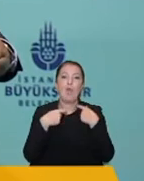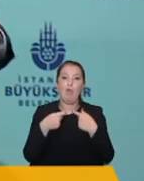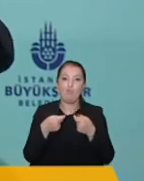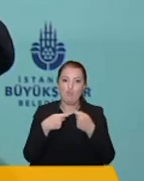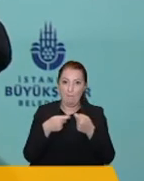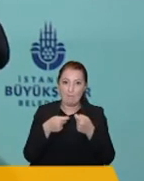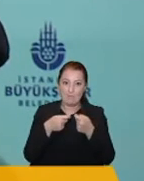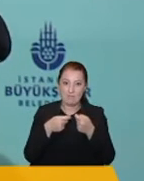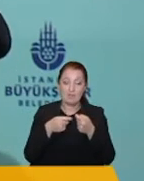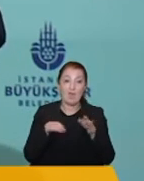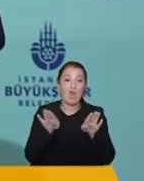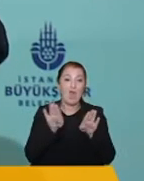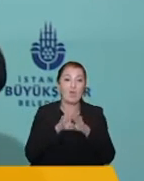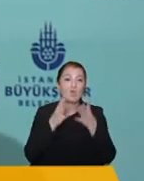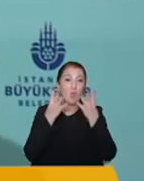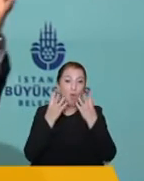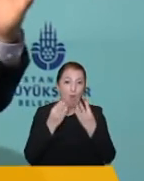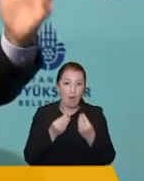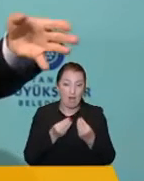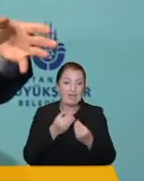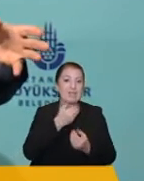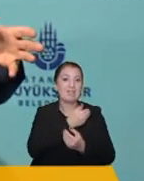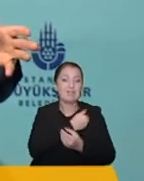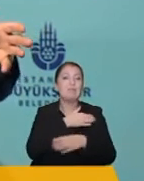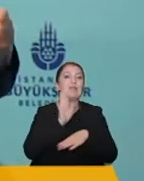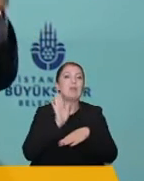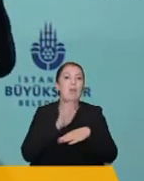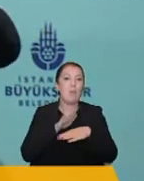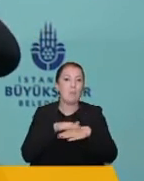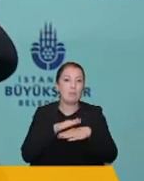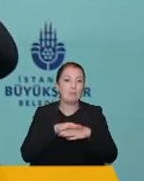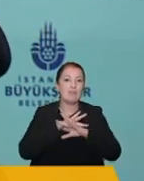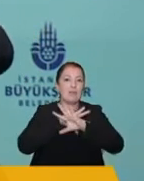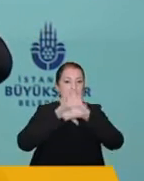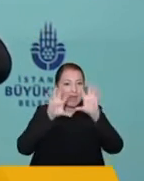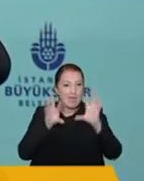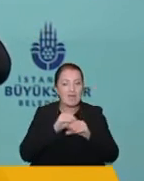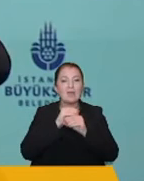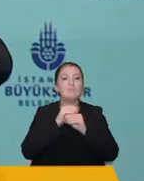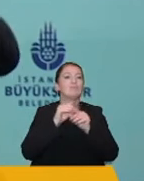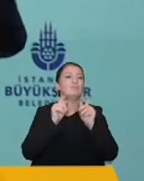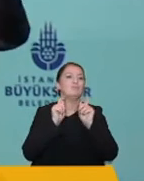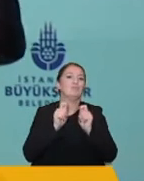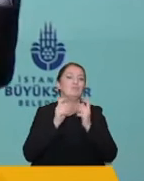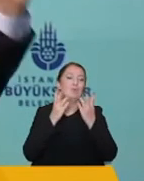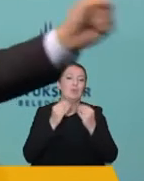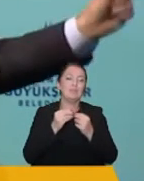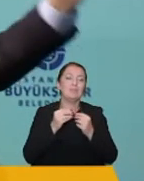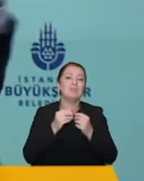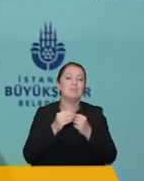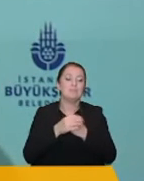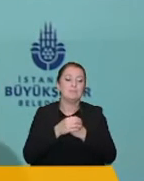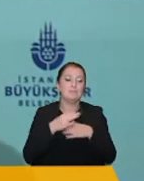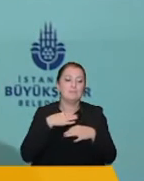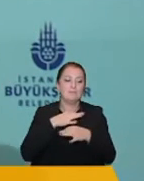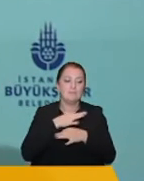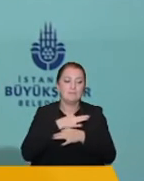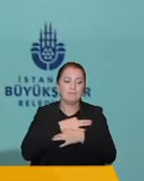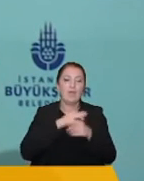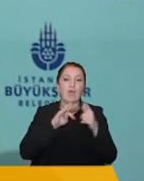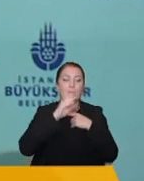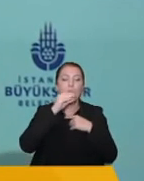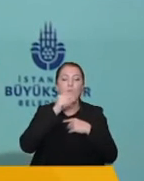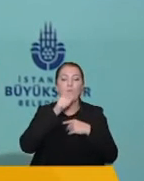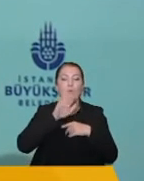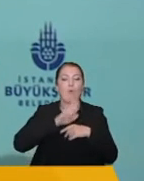harcanması, eşit olarak hizmetin yapılması hepimizin şiarı olacaktır. Sayın